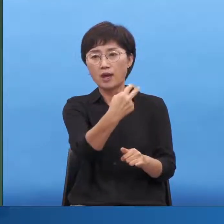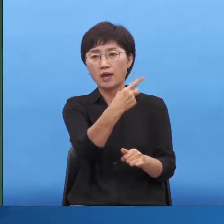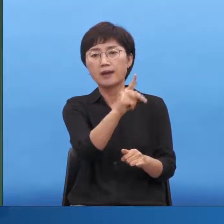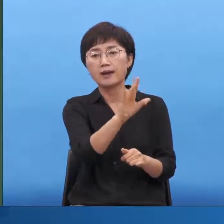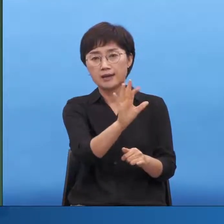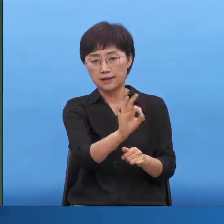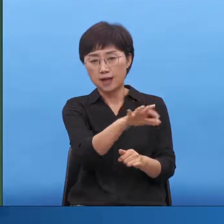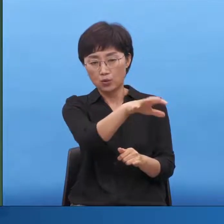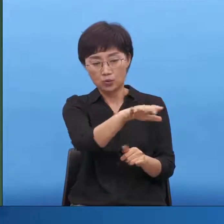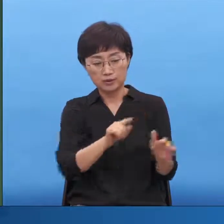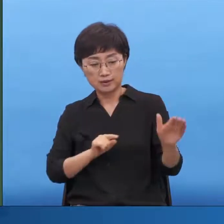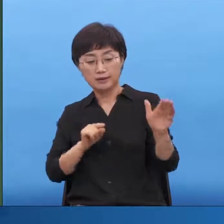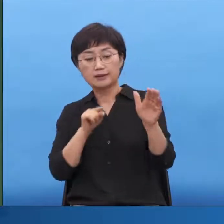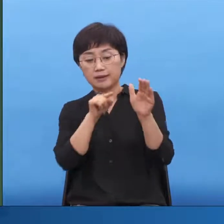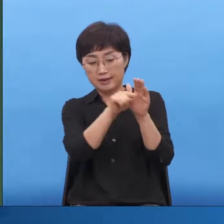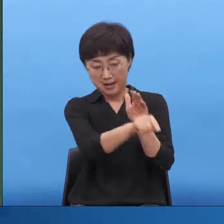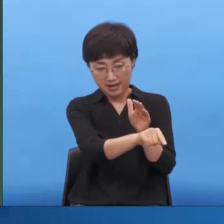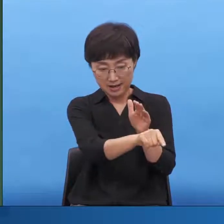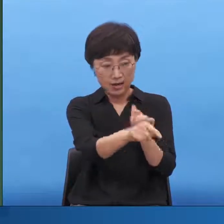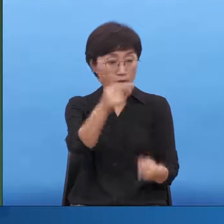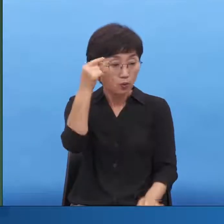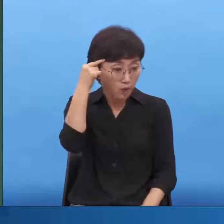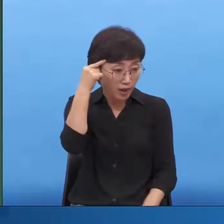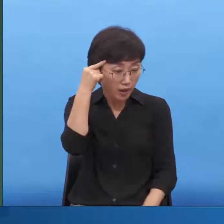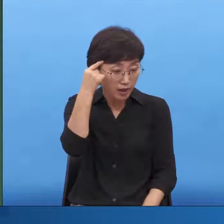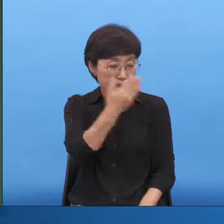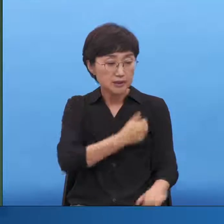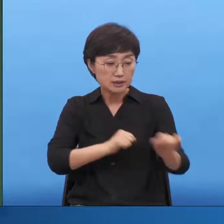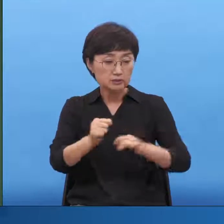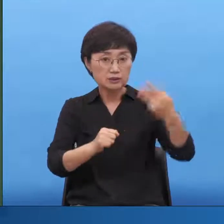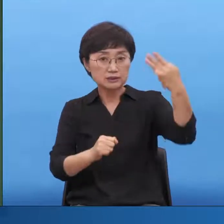19장에 빠진 자를 살려내려고.